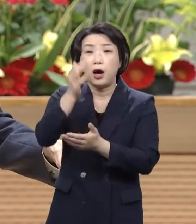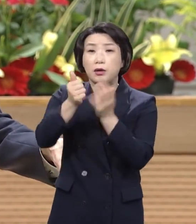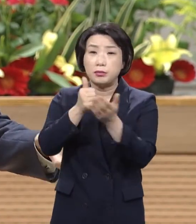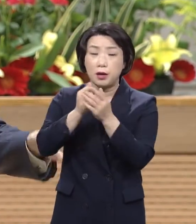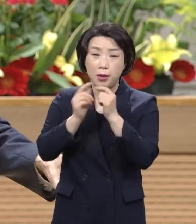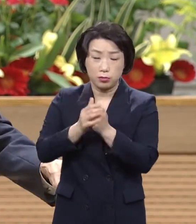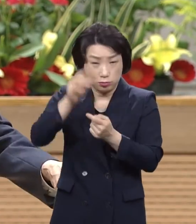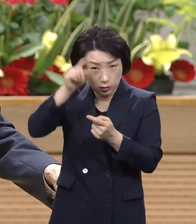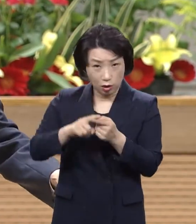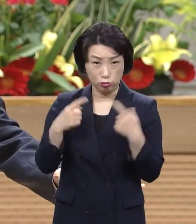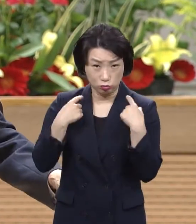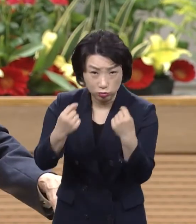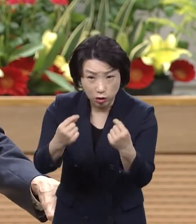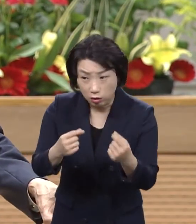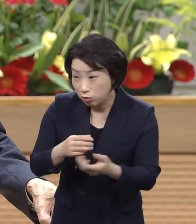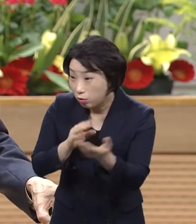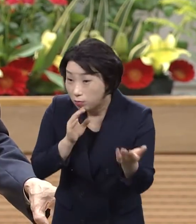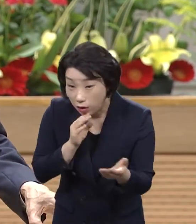유지된다고 믿으면 아멘 합시다.